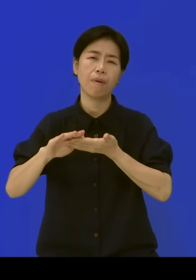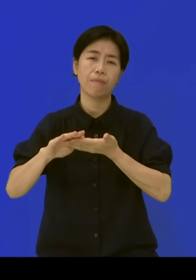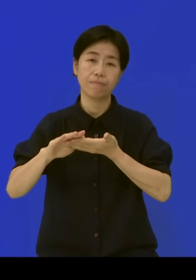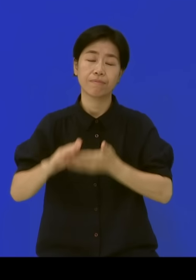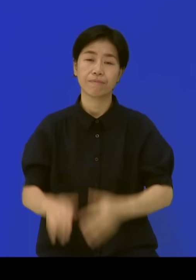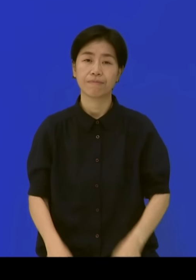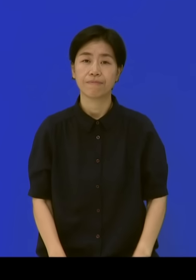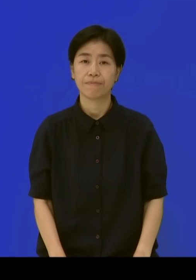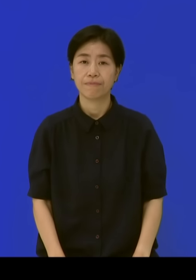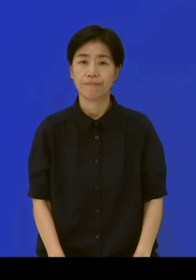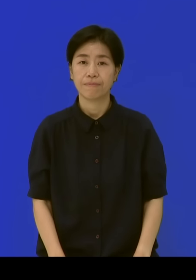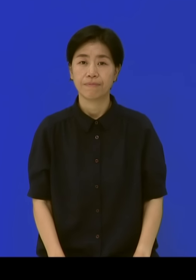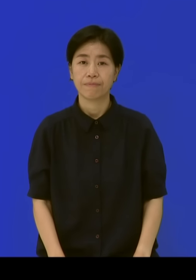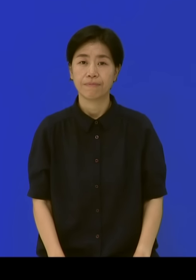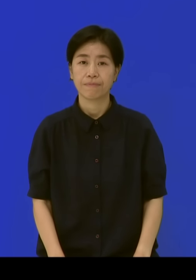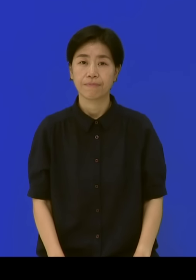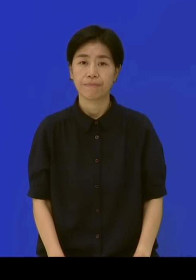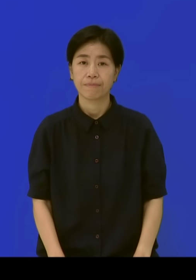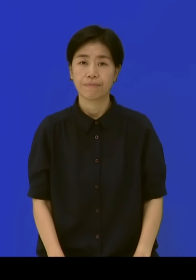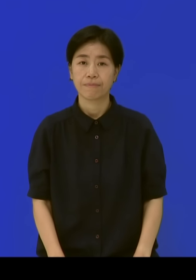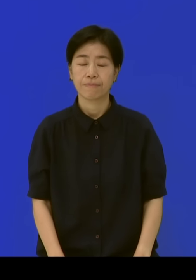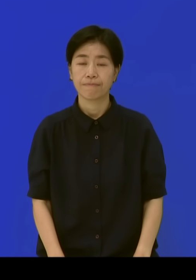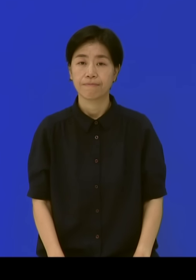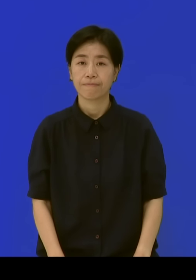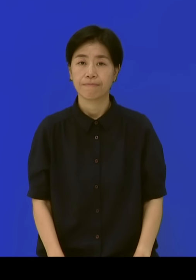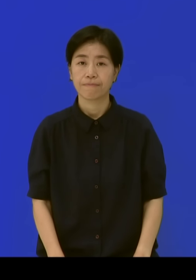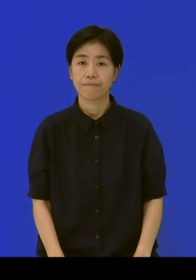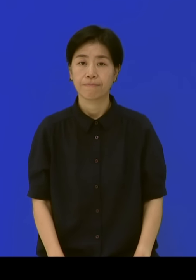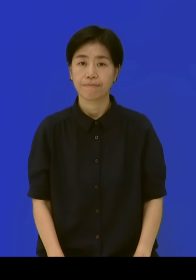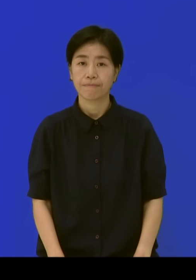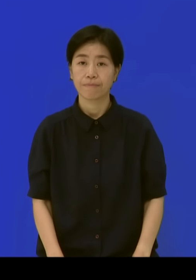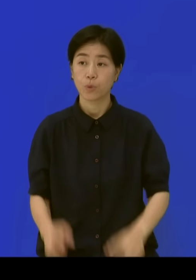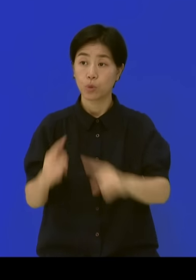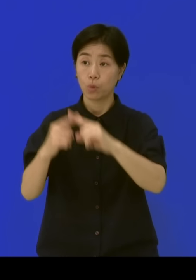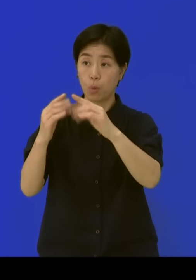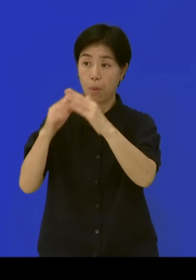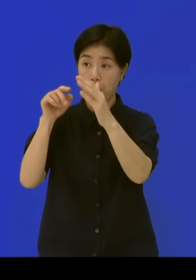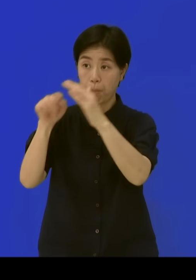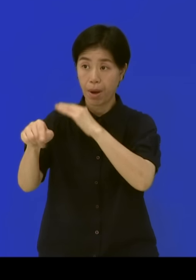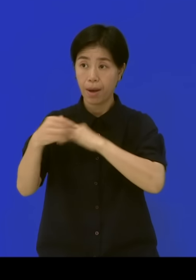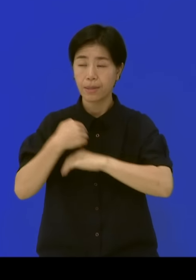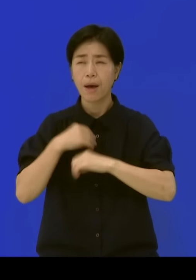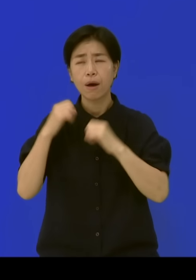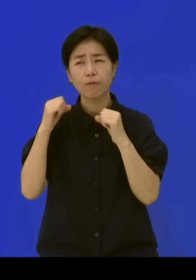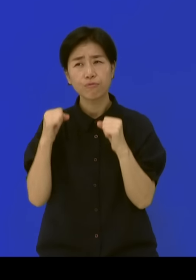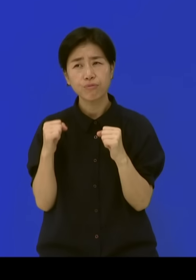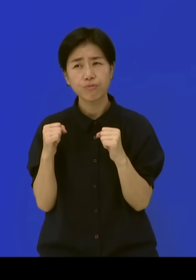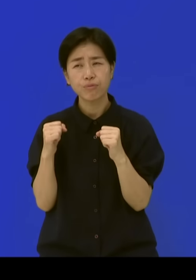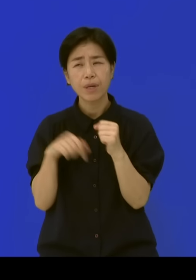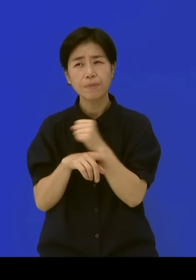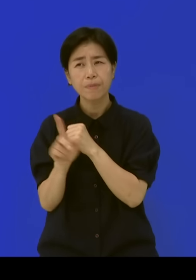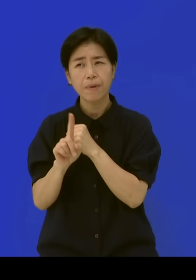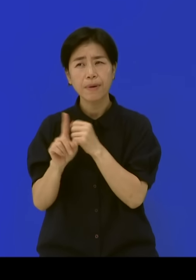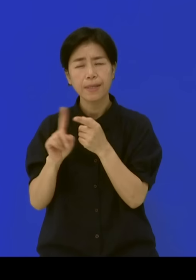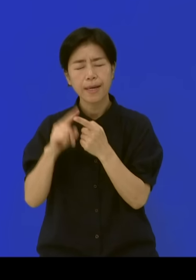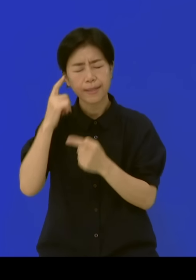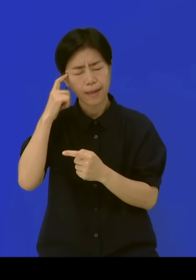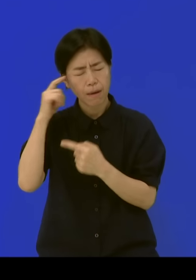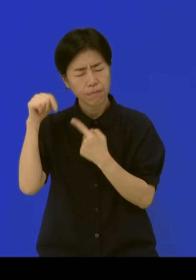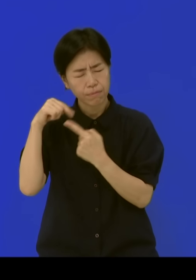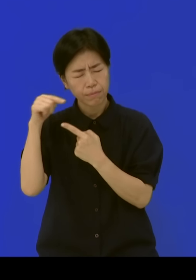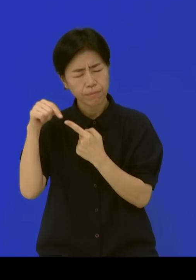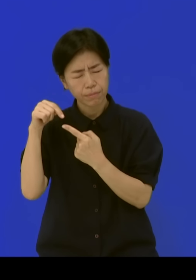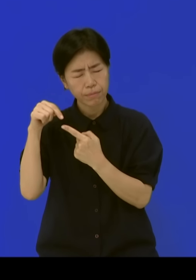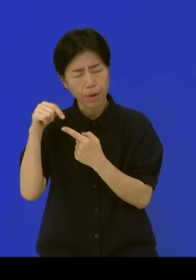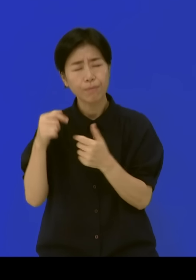편안했고, 약간 제가 제가 거기 있는 것들에 대한 의미를 찾고 있는 것 같다는 생각이 들었습니다.